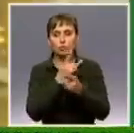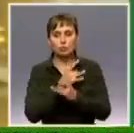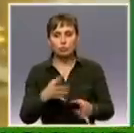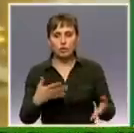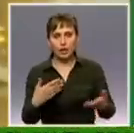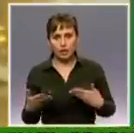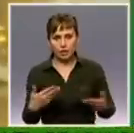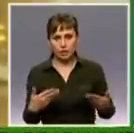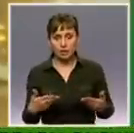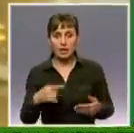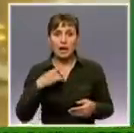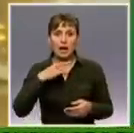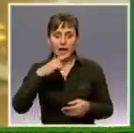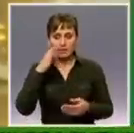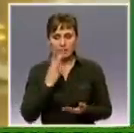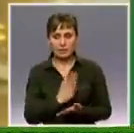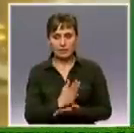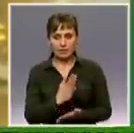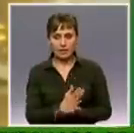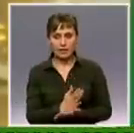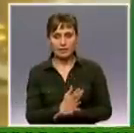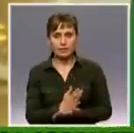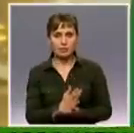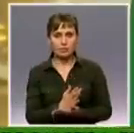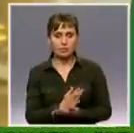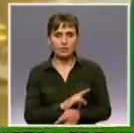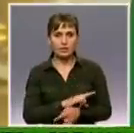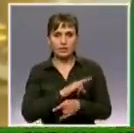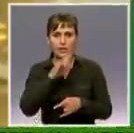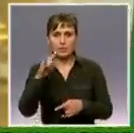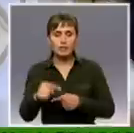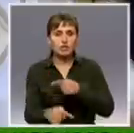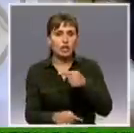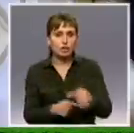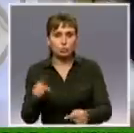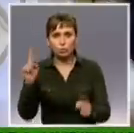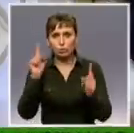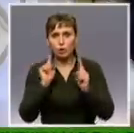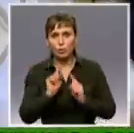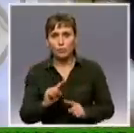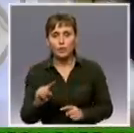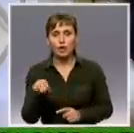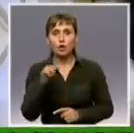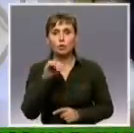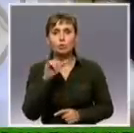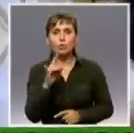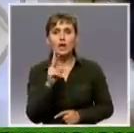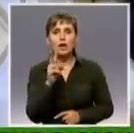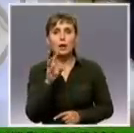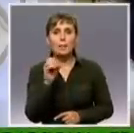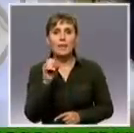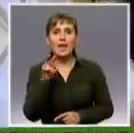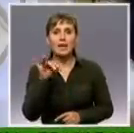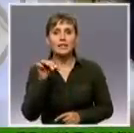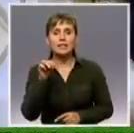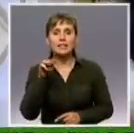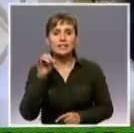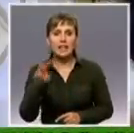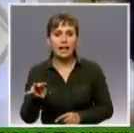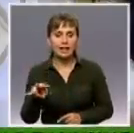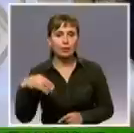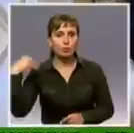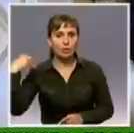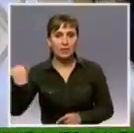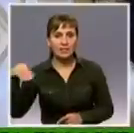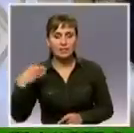отношения. Казахстан является транзитом для Туркменистана. Мы через Туркменистан выходим в Иран, в Персидский